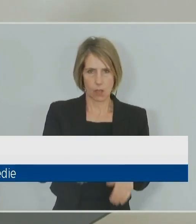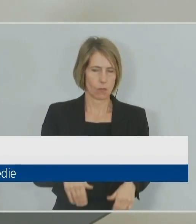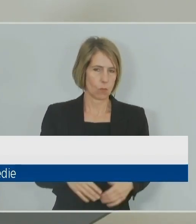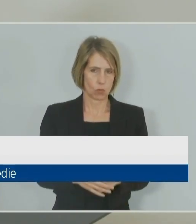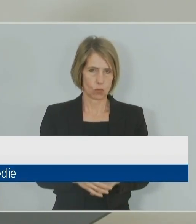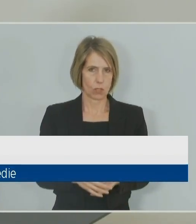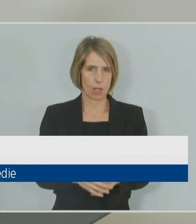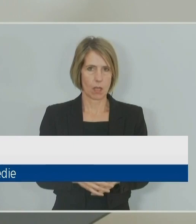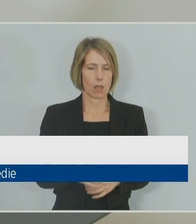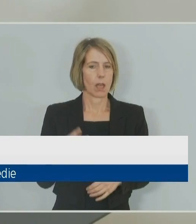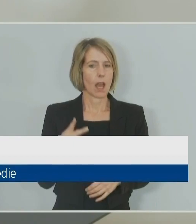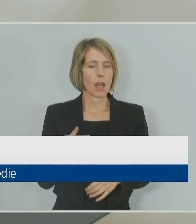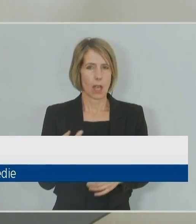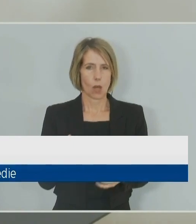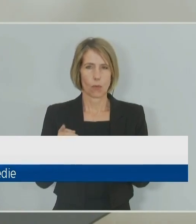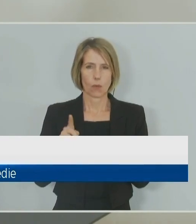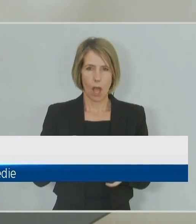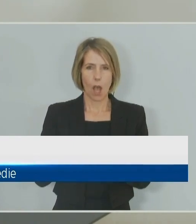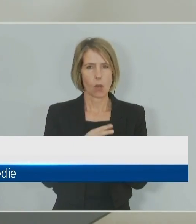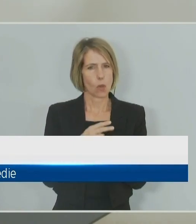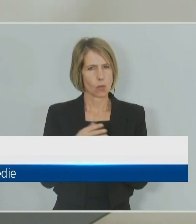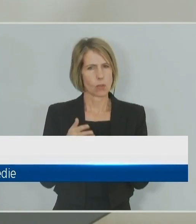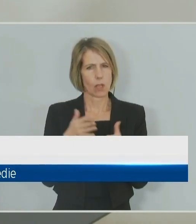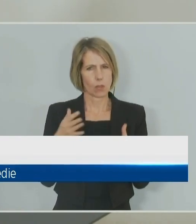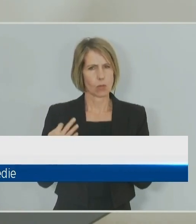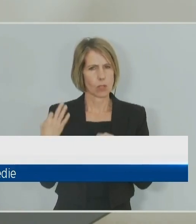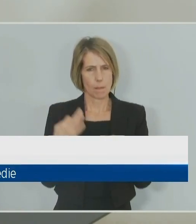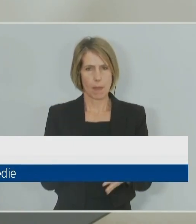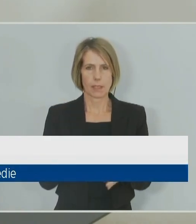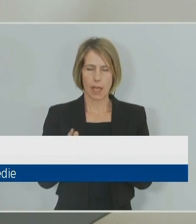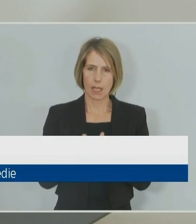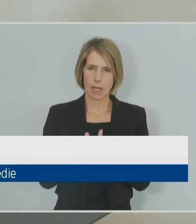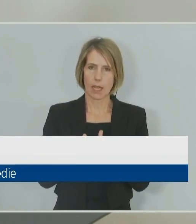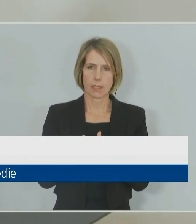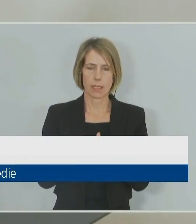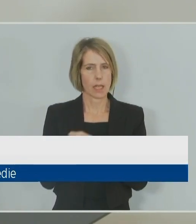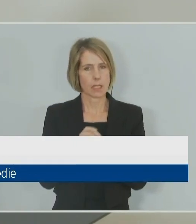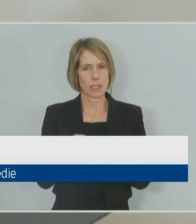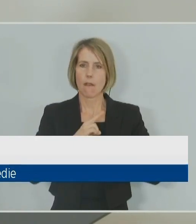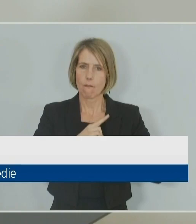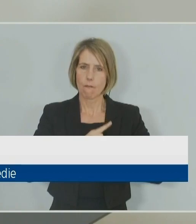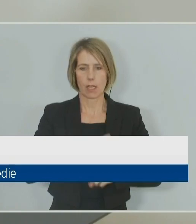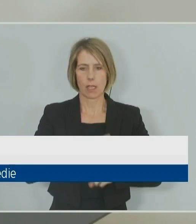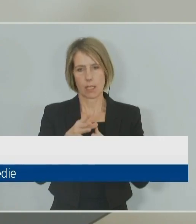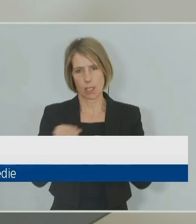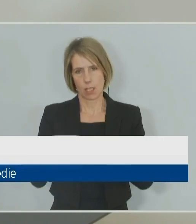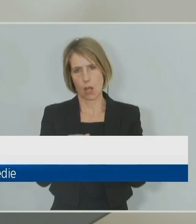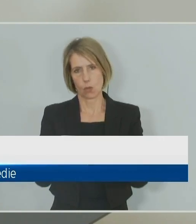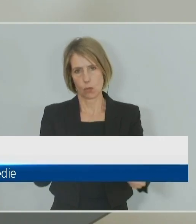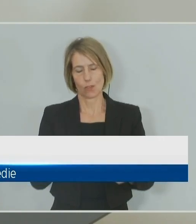janë ushtarake dhe të tjera të quhen civile, por sidomos për shkak se